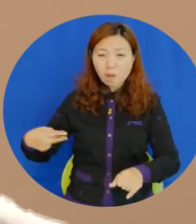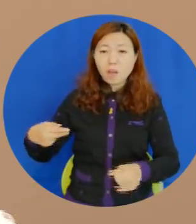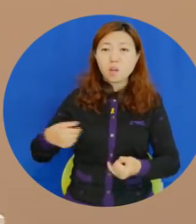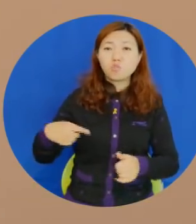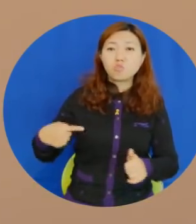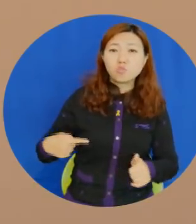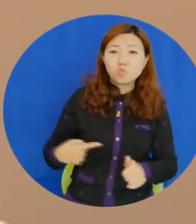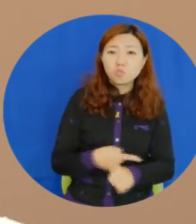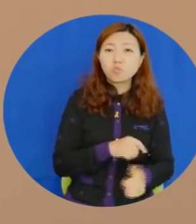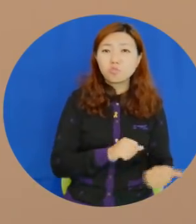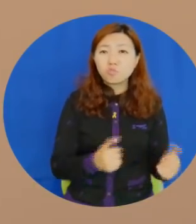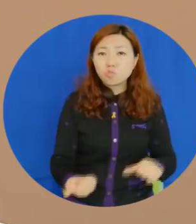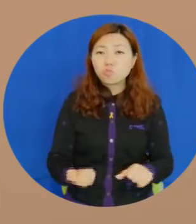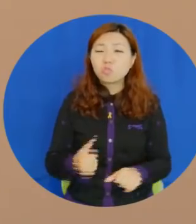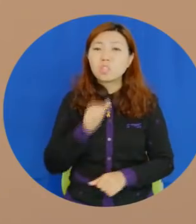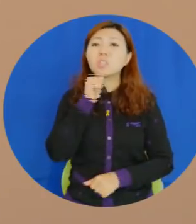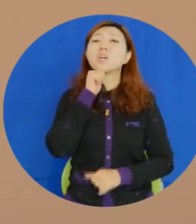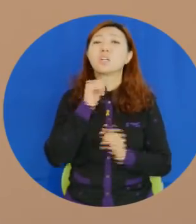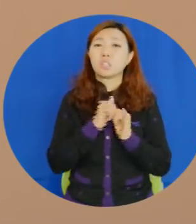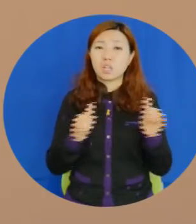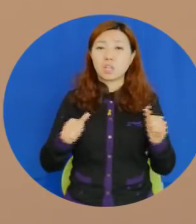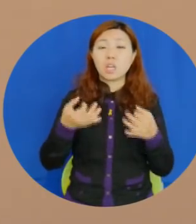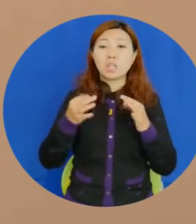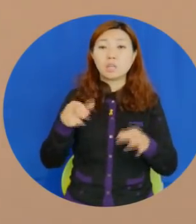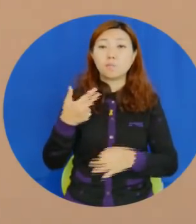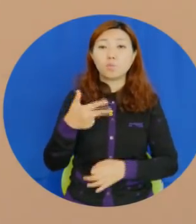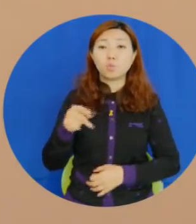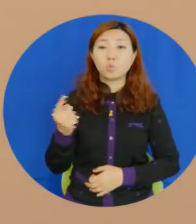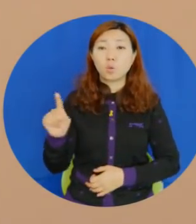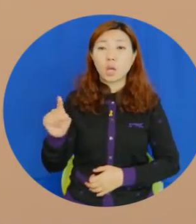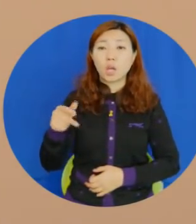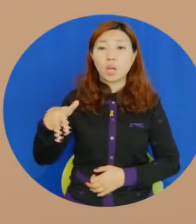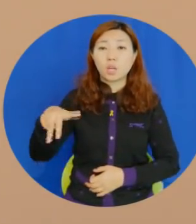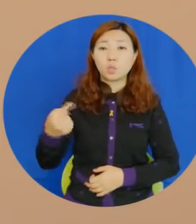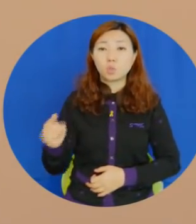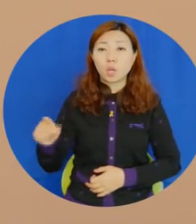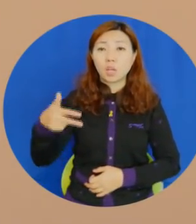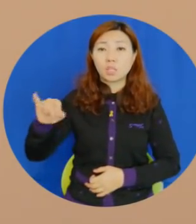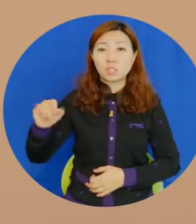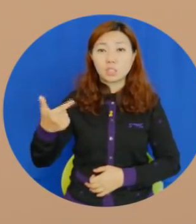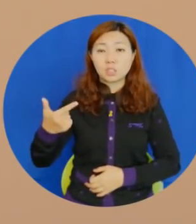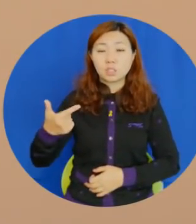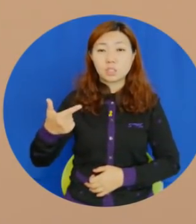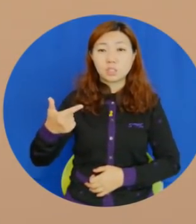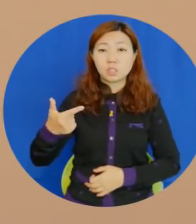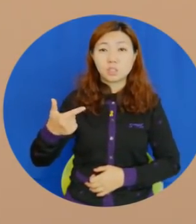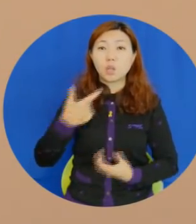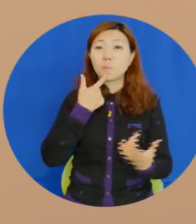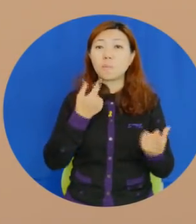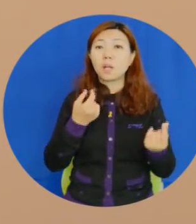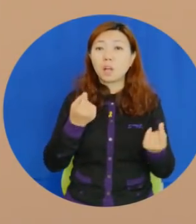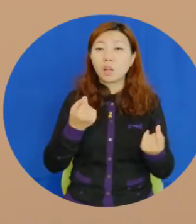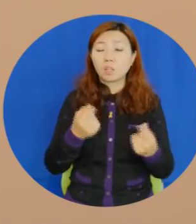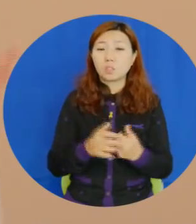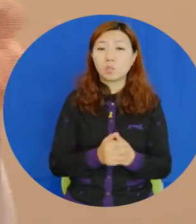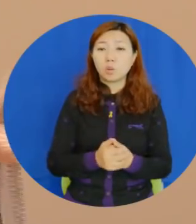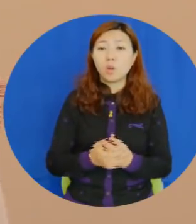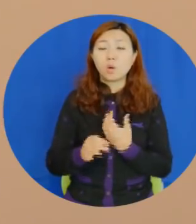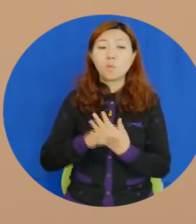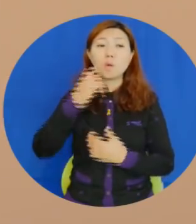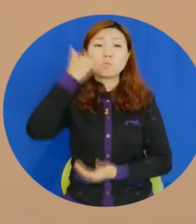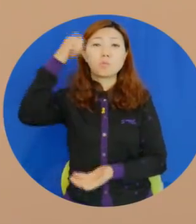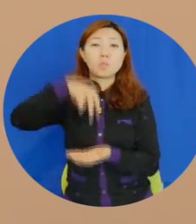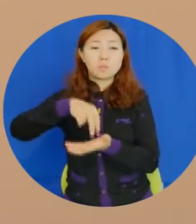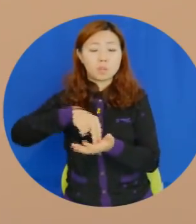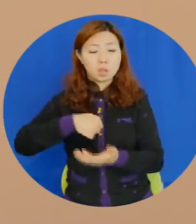다 죽기도 하고 다 버려져가지고 거지 되고 이랬잖아. 김자진 장군부터 시작해가. 그럼 그